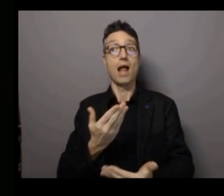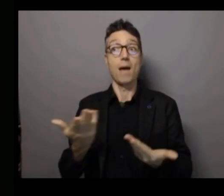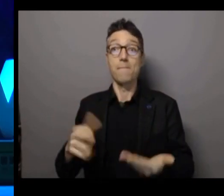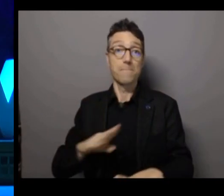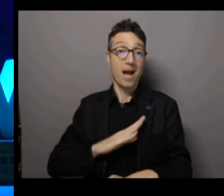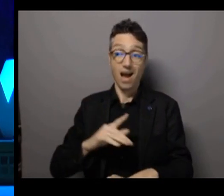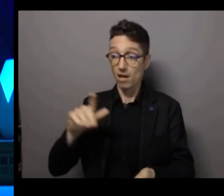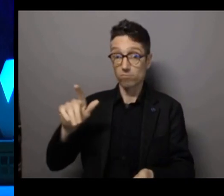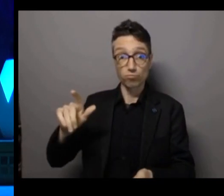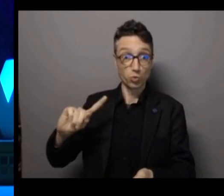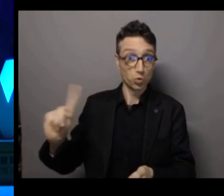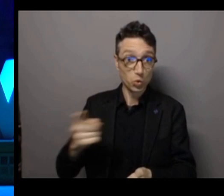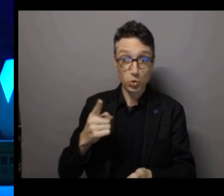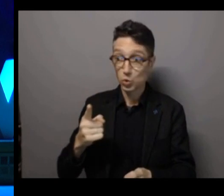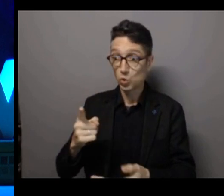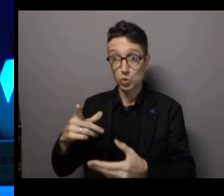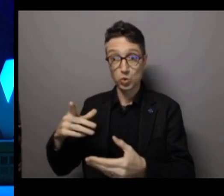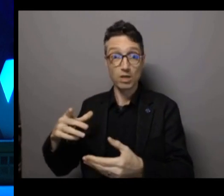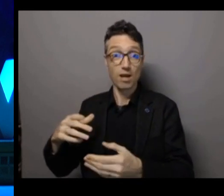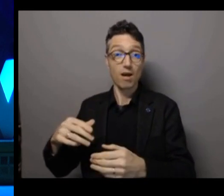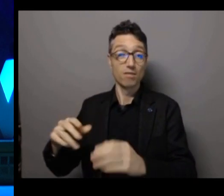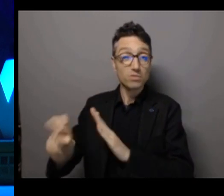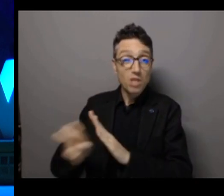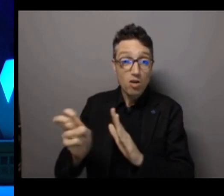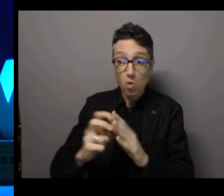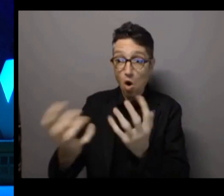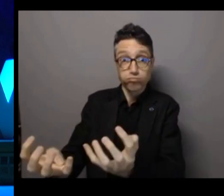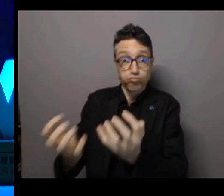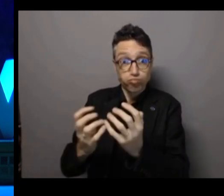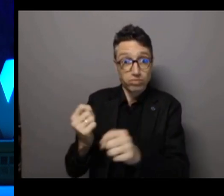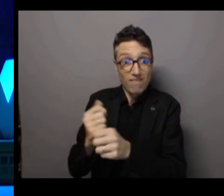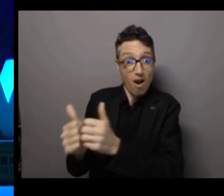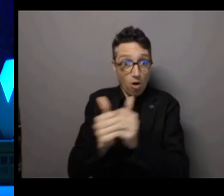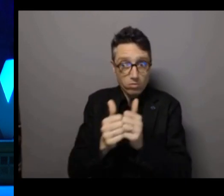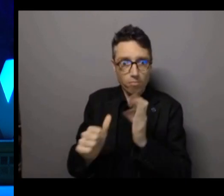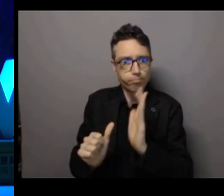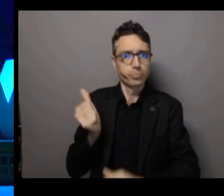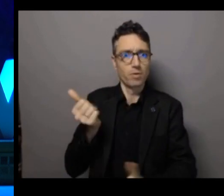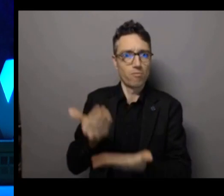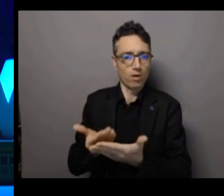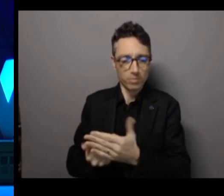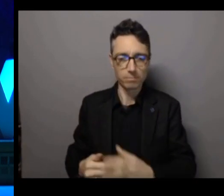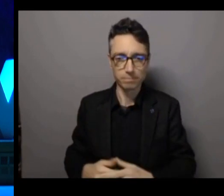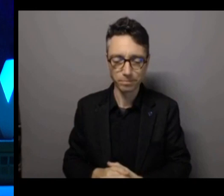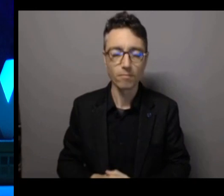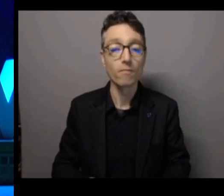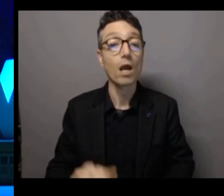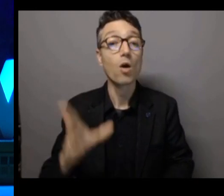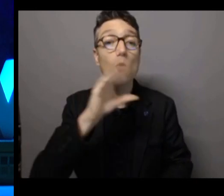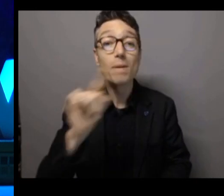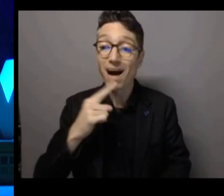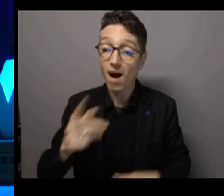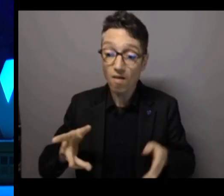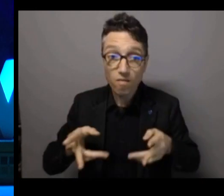aurons aussi bien entendu un héritage matériel. Les voiries ont été bien sûr travaillées, je me permets quand même de rappeler ça, pour des